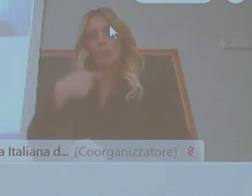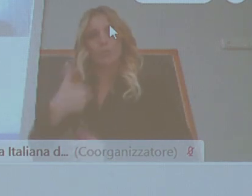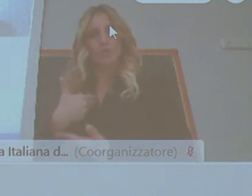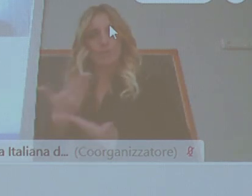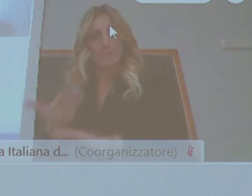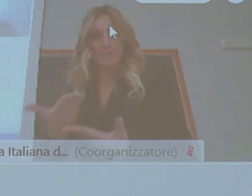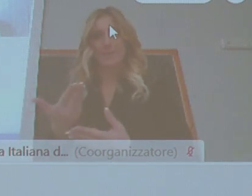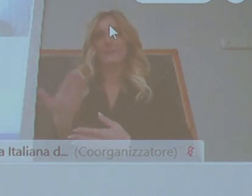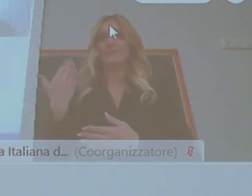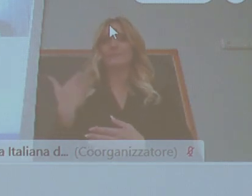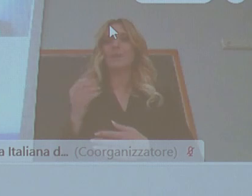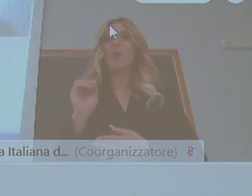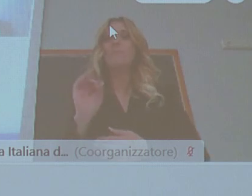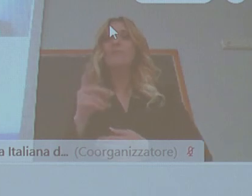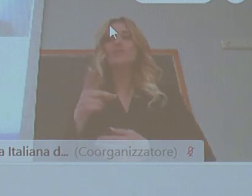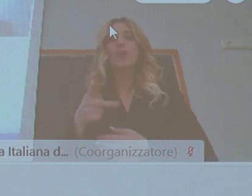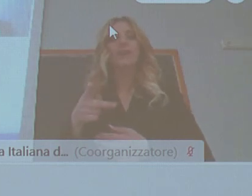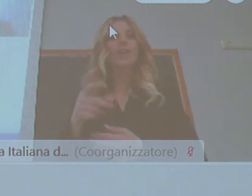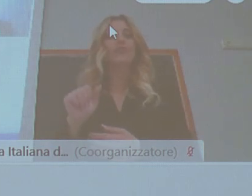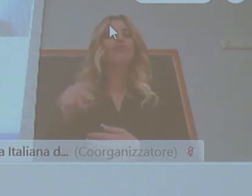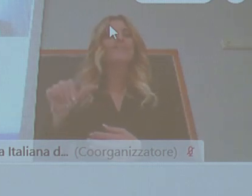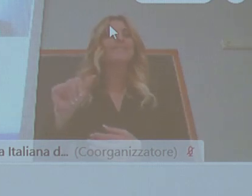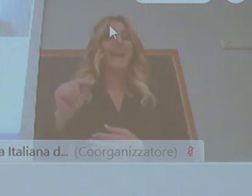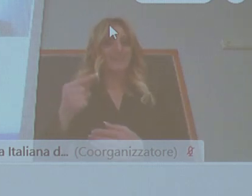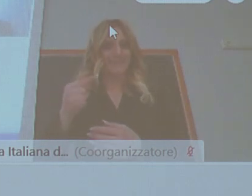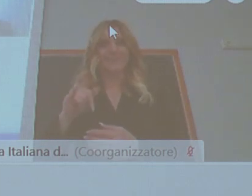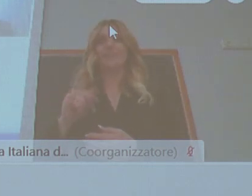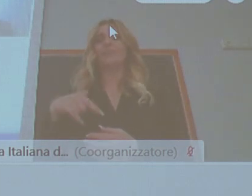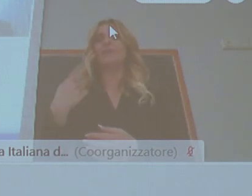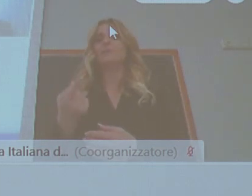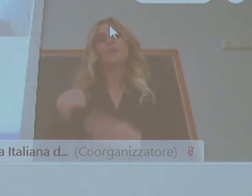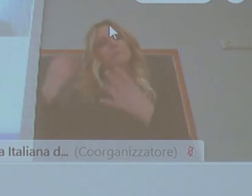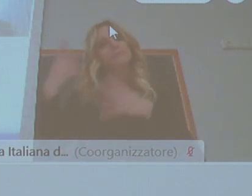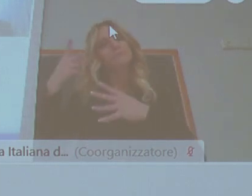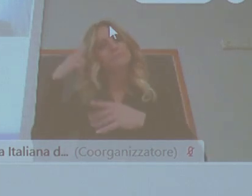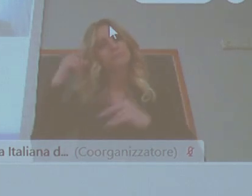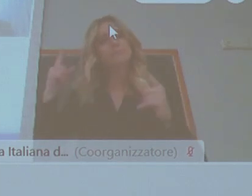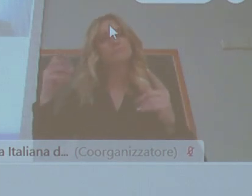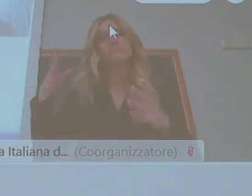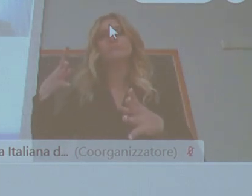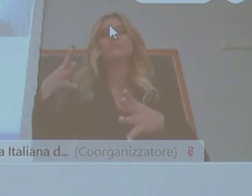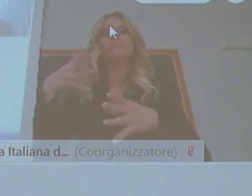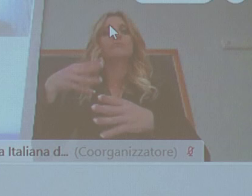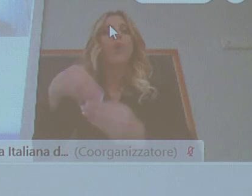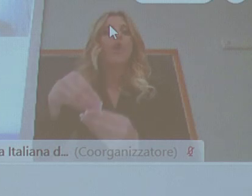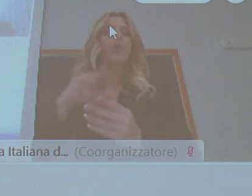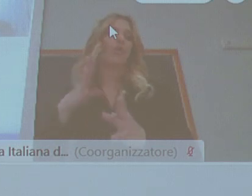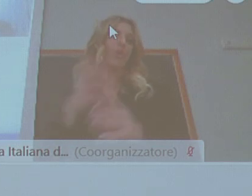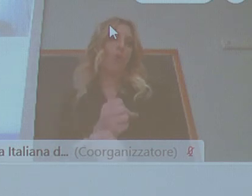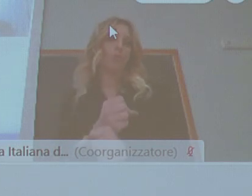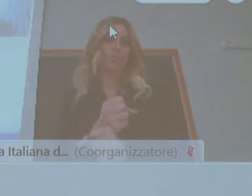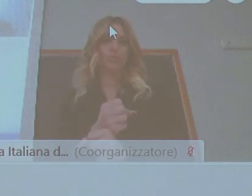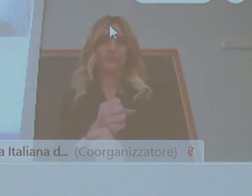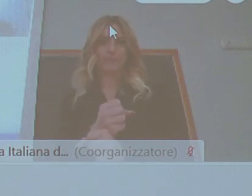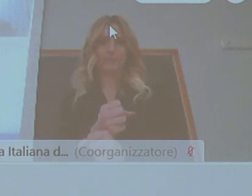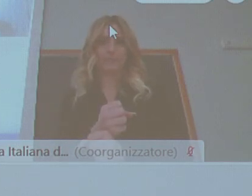professor Gianzanti, e anche un cenno di conclusione, visto che siamo ormai allo scadere di questa tavola rotonda, prima del